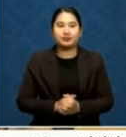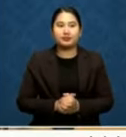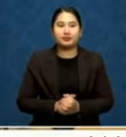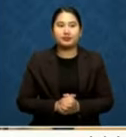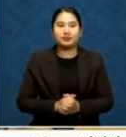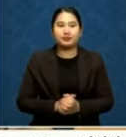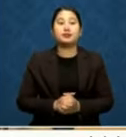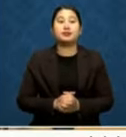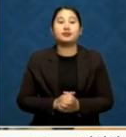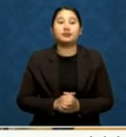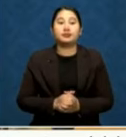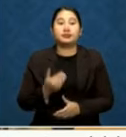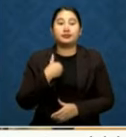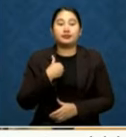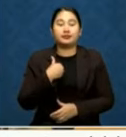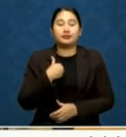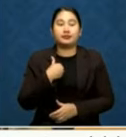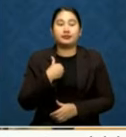เ